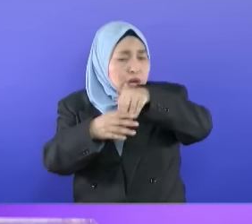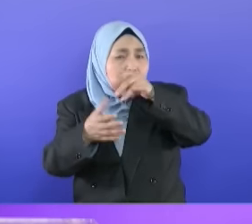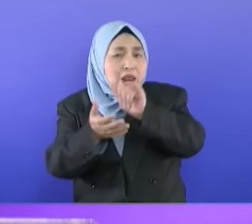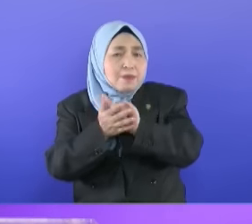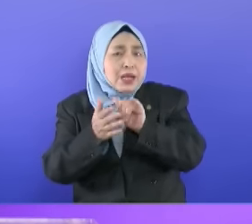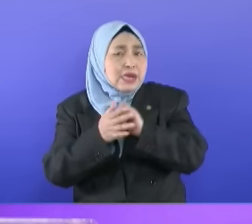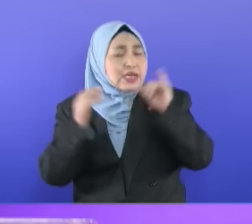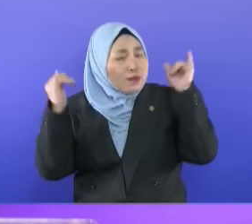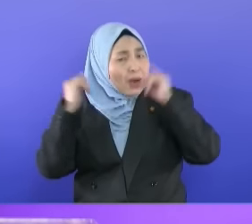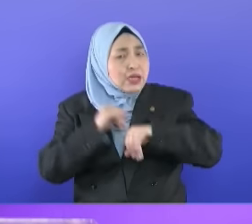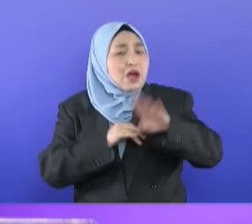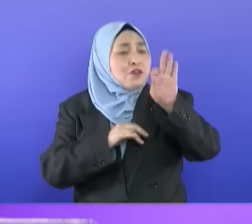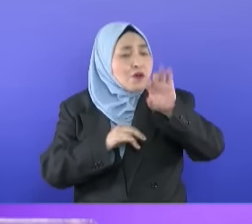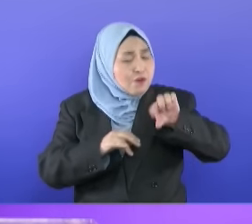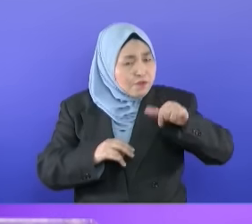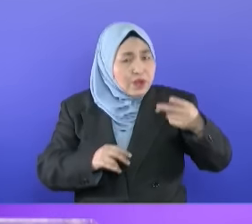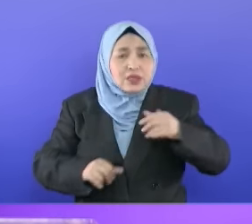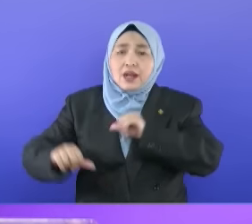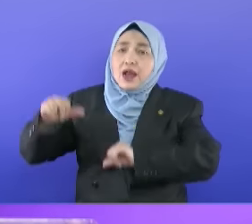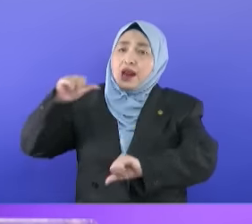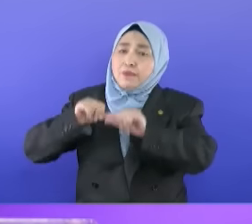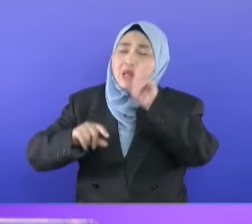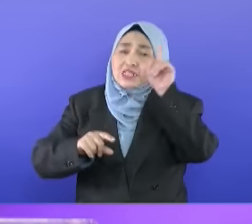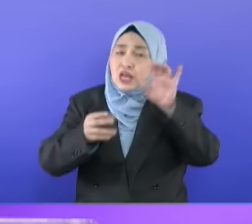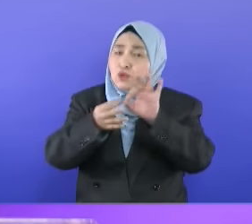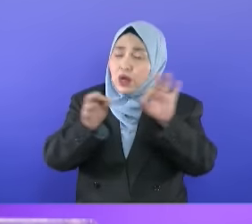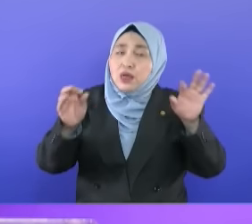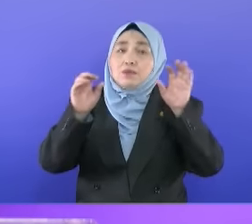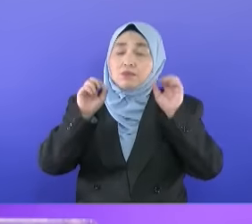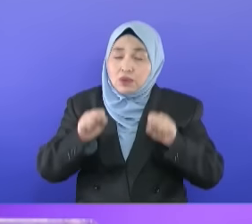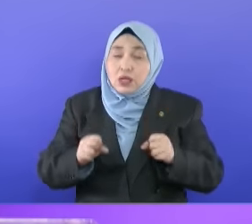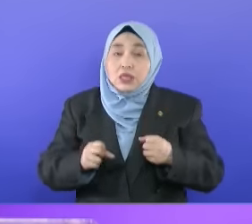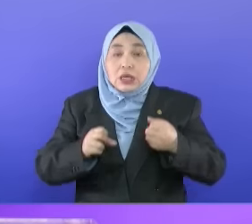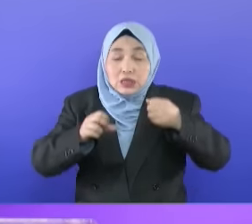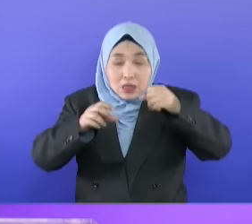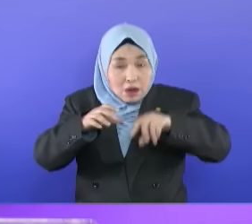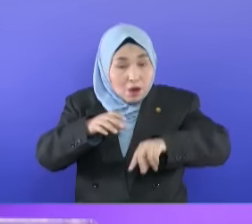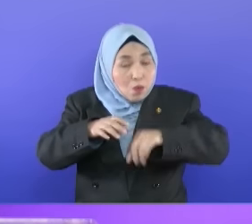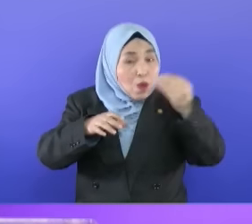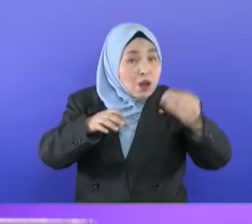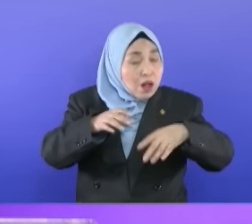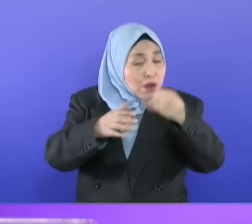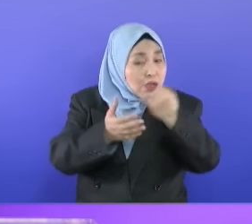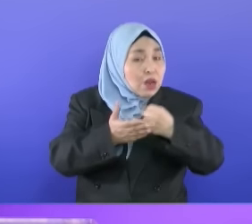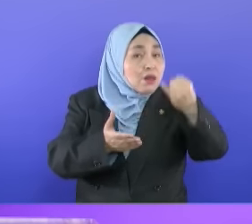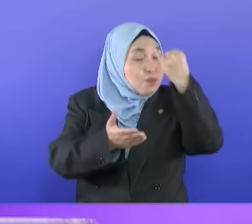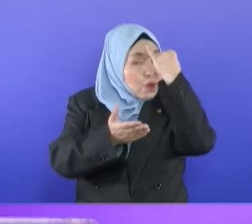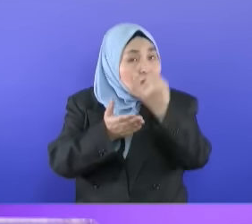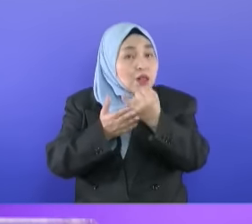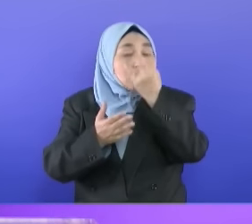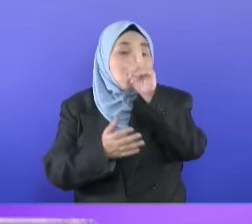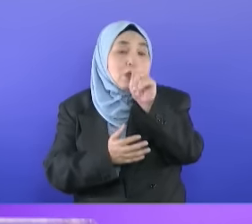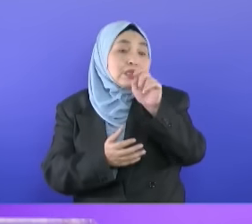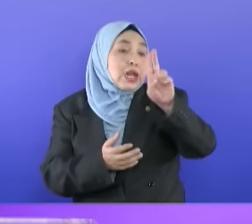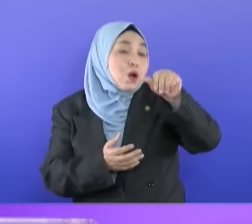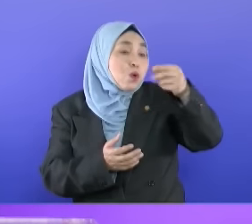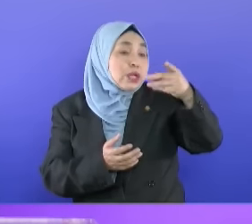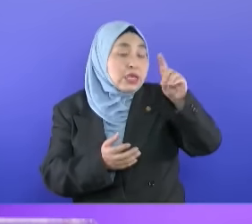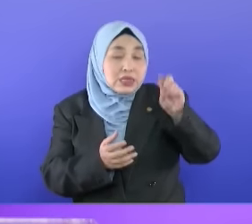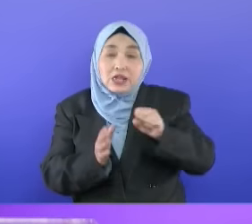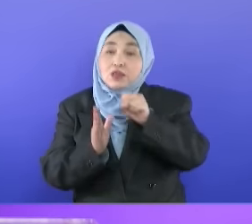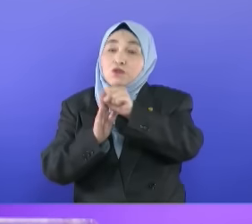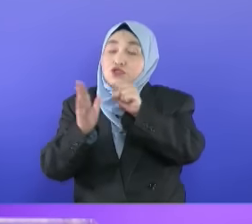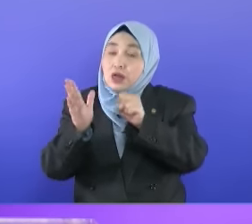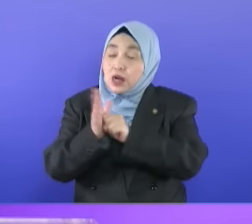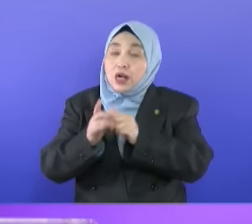ataupun fix dan juga akhlak dalam satu ayat boleh kita cungkil permata-permate tauhid ataupun syariat